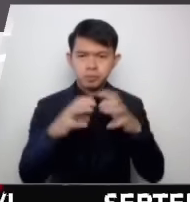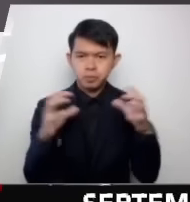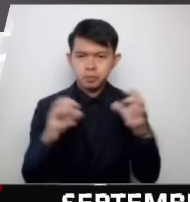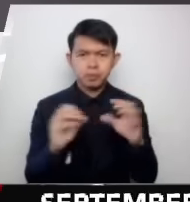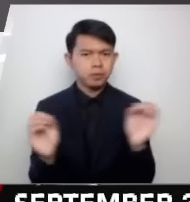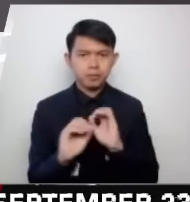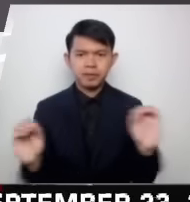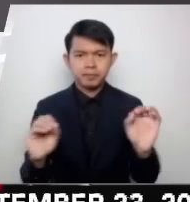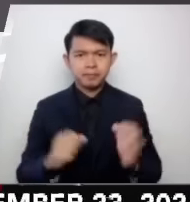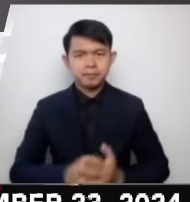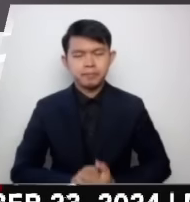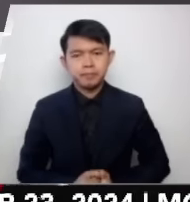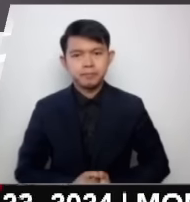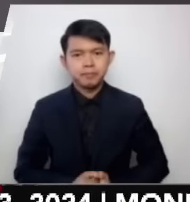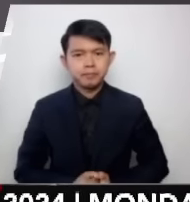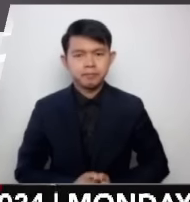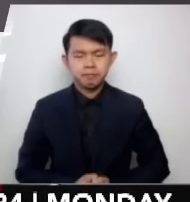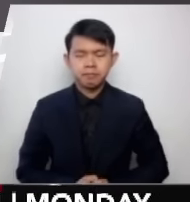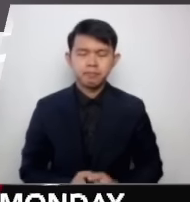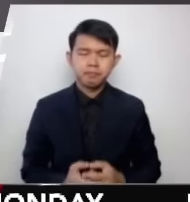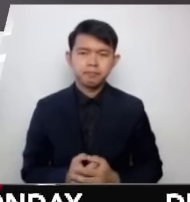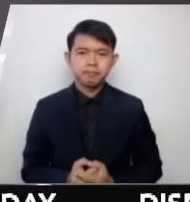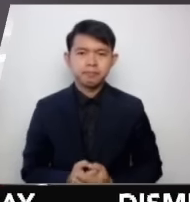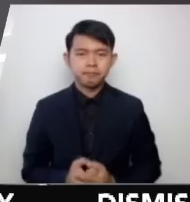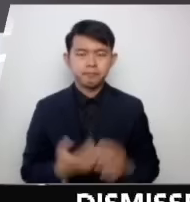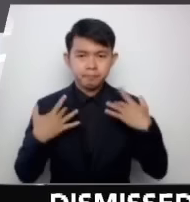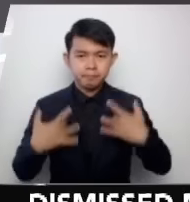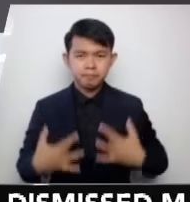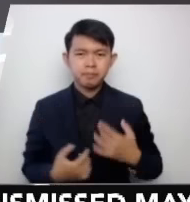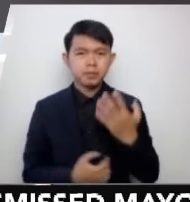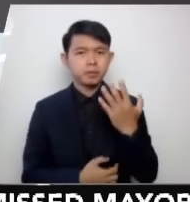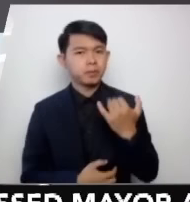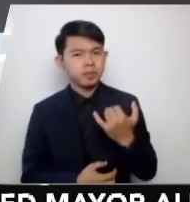Sayang kasi itong darating na